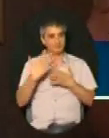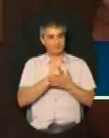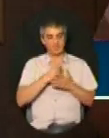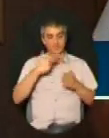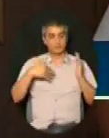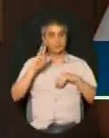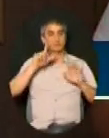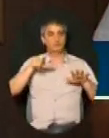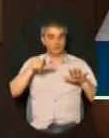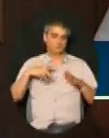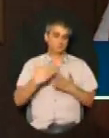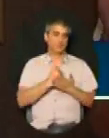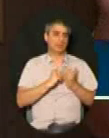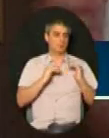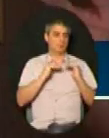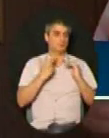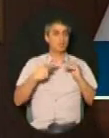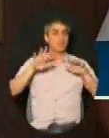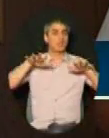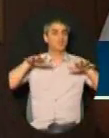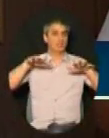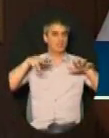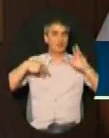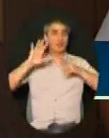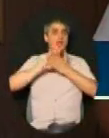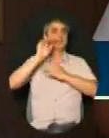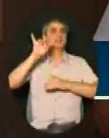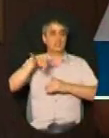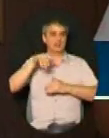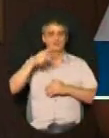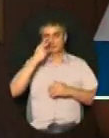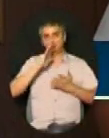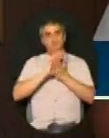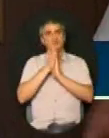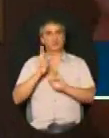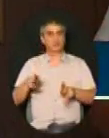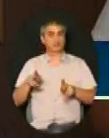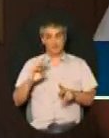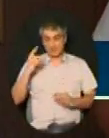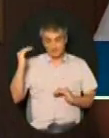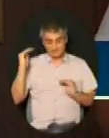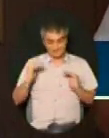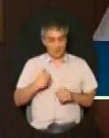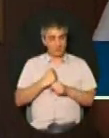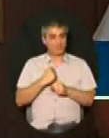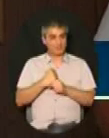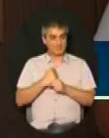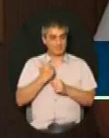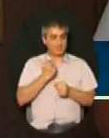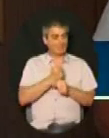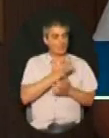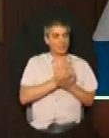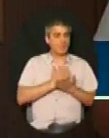מעל 7,000, השכר הממוצע במשק יהיה מעל 10,000 ומעל 11,000, אתה תראה שינוי. ואם יהיו פחות עובדים במשרות